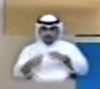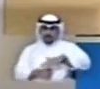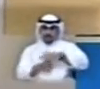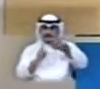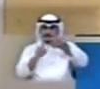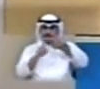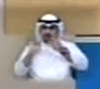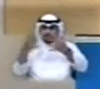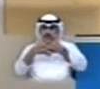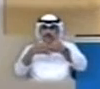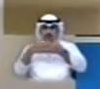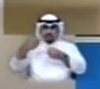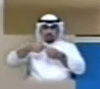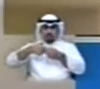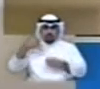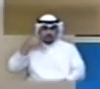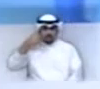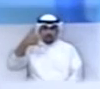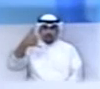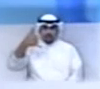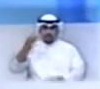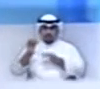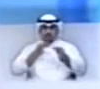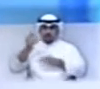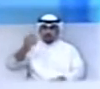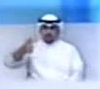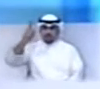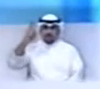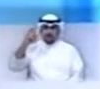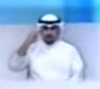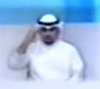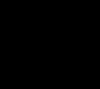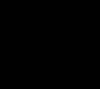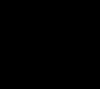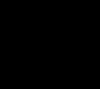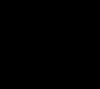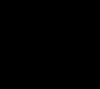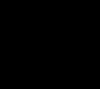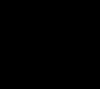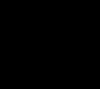التنفيذي في شركه البترول الوطنيه عبر الهاتف المهندس خالد العسعوسي، شكرا جزيلا لك.